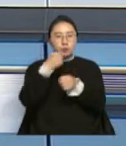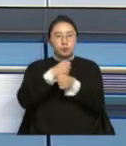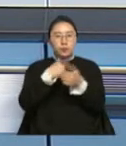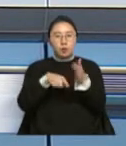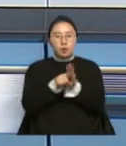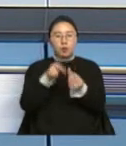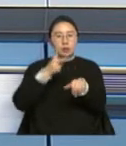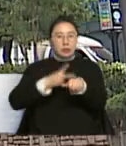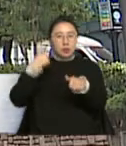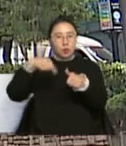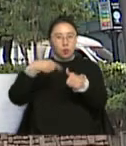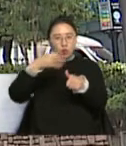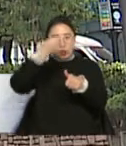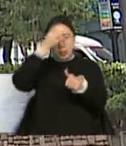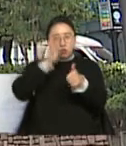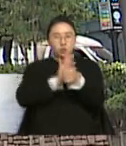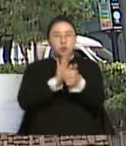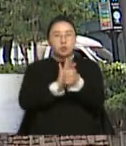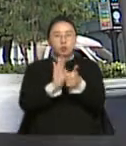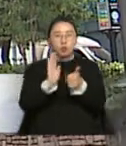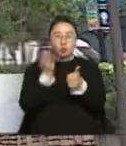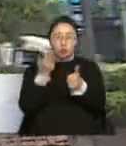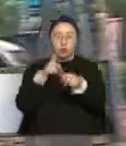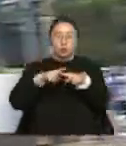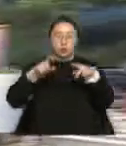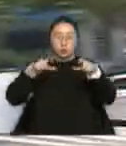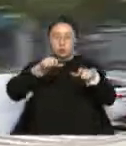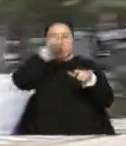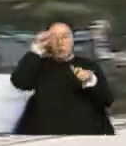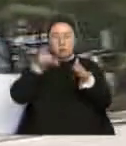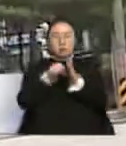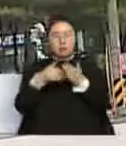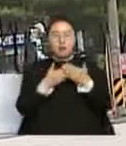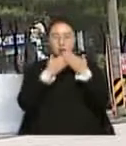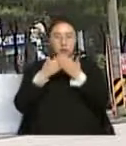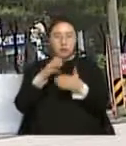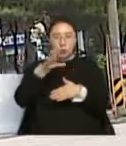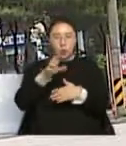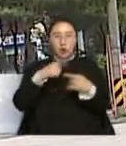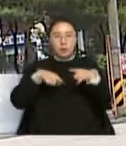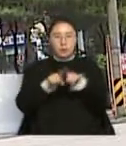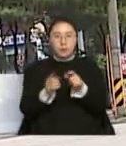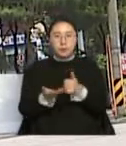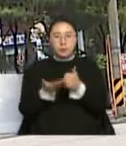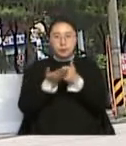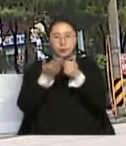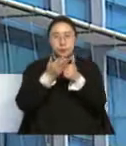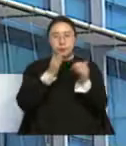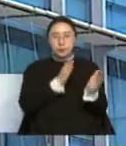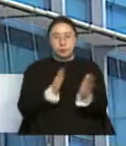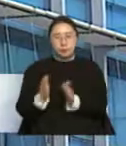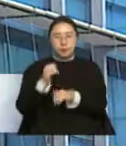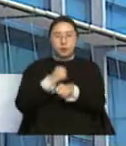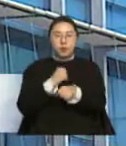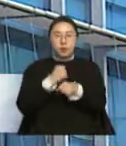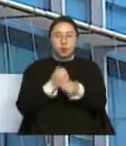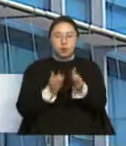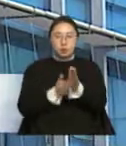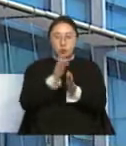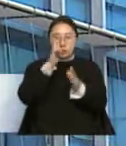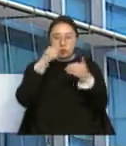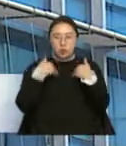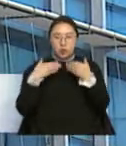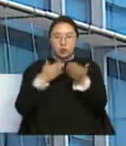위한 교사 교육과 기술을 지원합니다 서대문 평생학습 꽝 과 융복합 인재 교육 센터 를 준비하면서 구청이